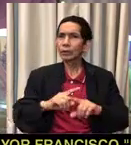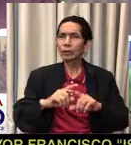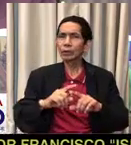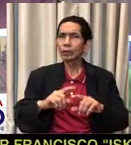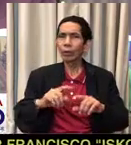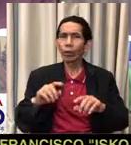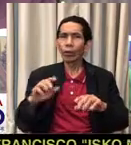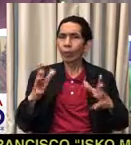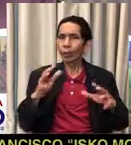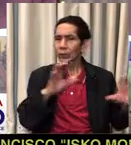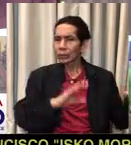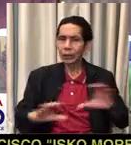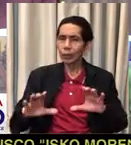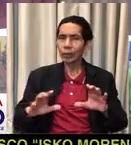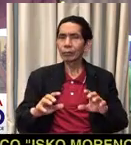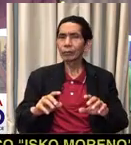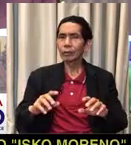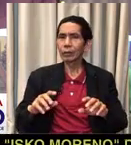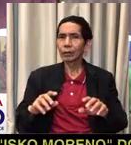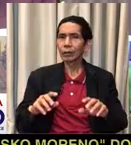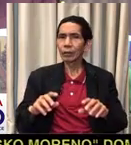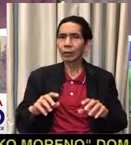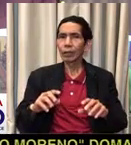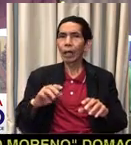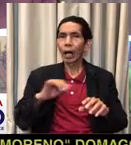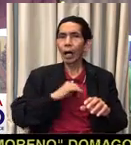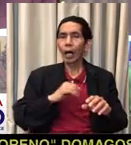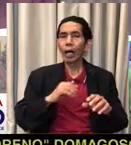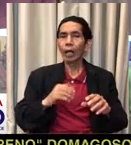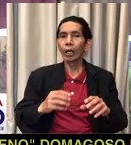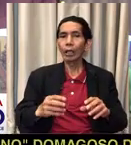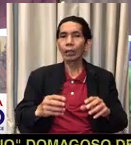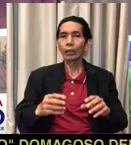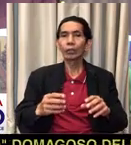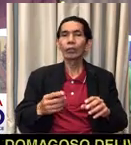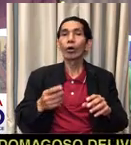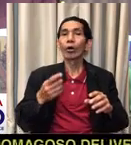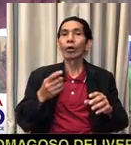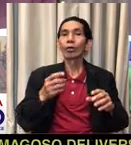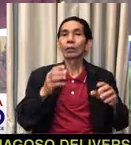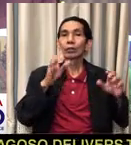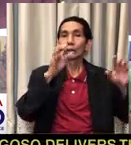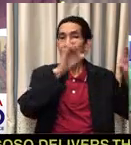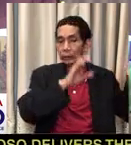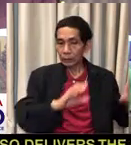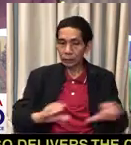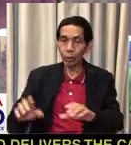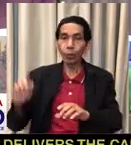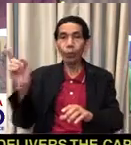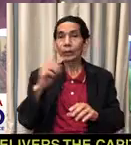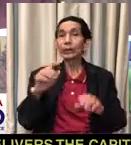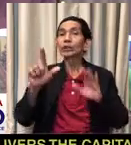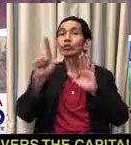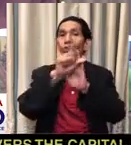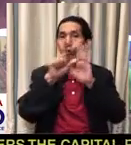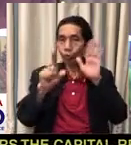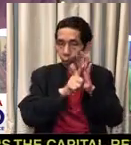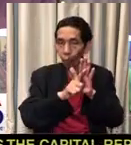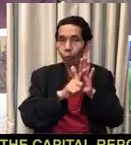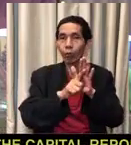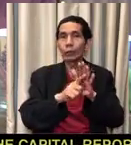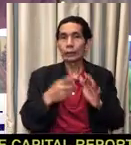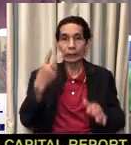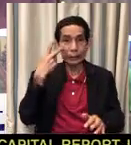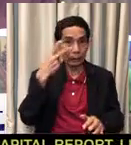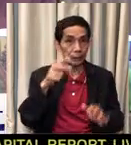Wala po akong ginawang kakaiba. Ipinatupad ko lang yung mga umiiral. Yung nandiyan dyan na, batas na eh.